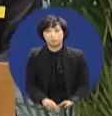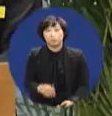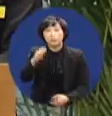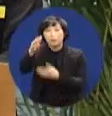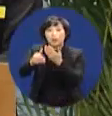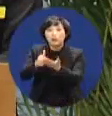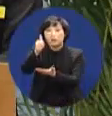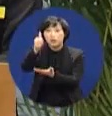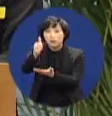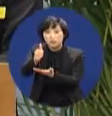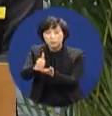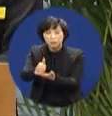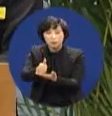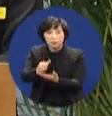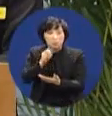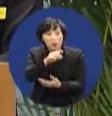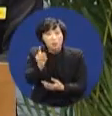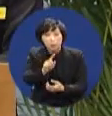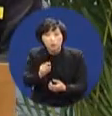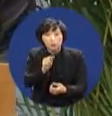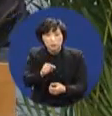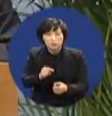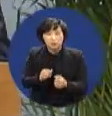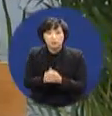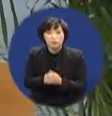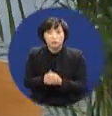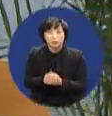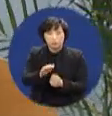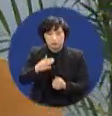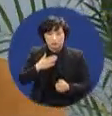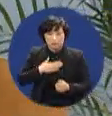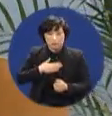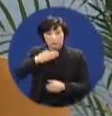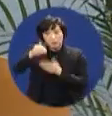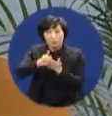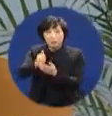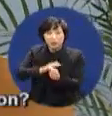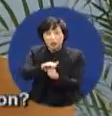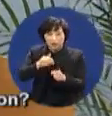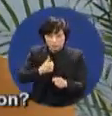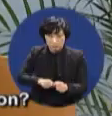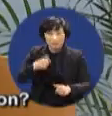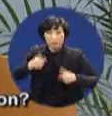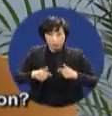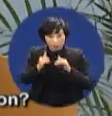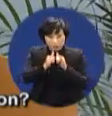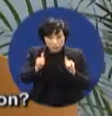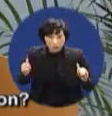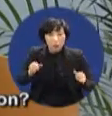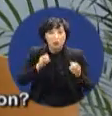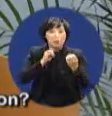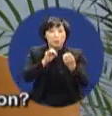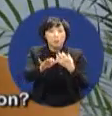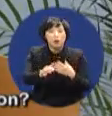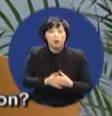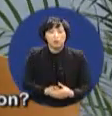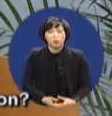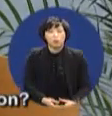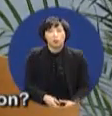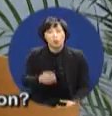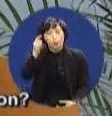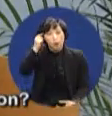하나님께서는 이는 내 사랑하는 아들이요 기뻐하는 자다. 왜